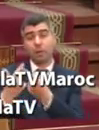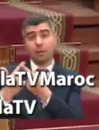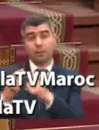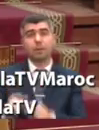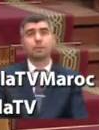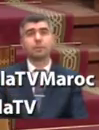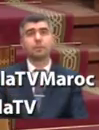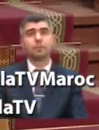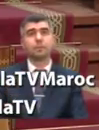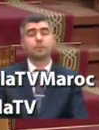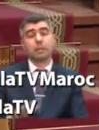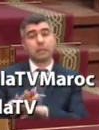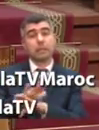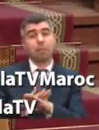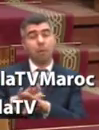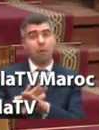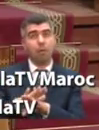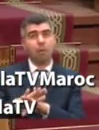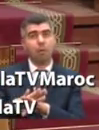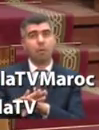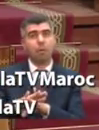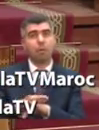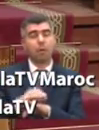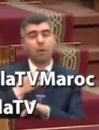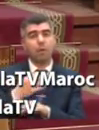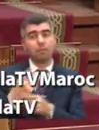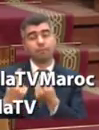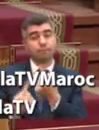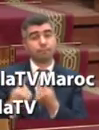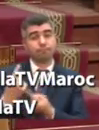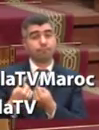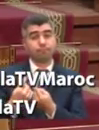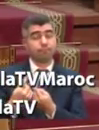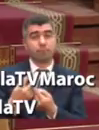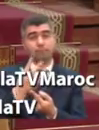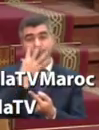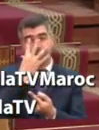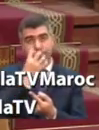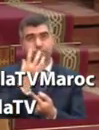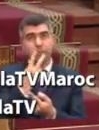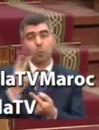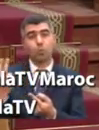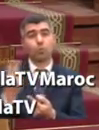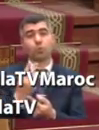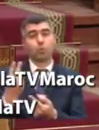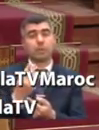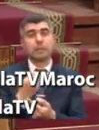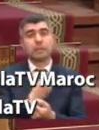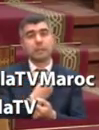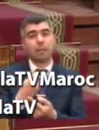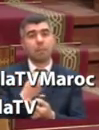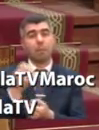هو اسمح لي نقول لك كنرقعوا جوج ديال الاطباء من المحمديه كيجيو